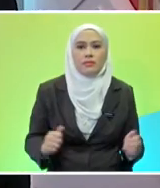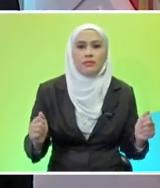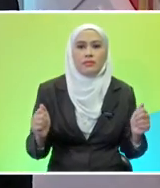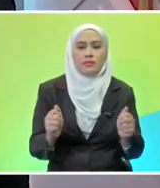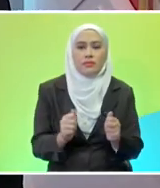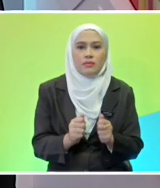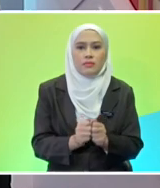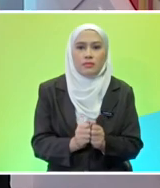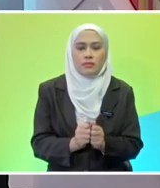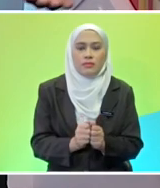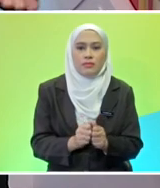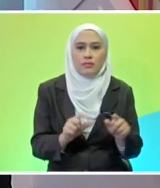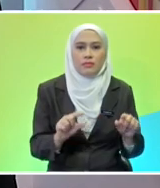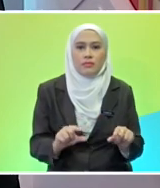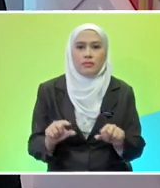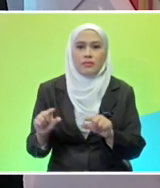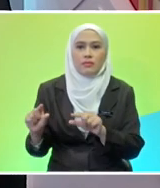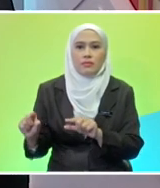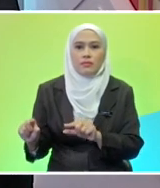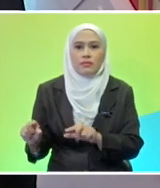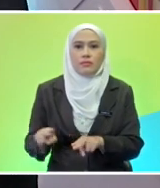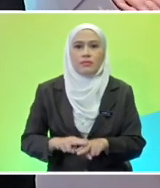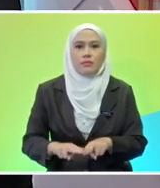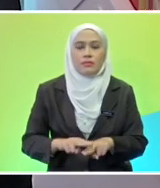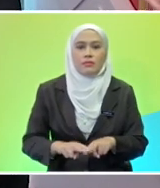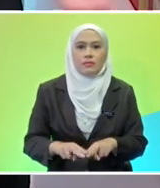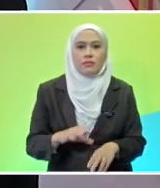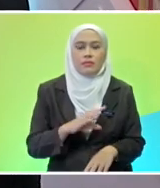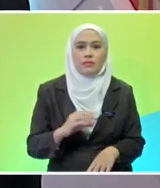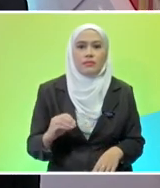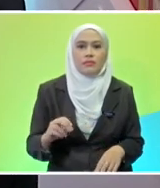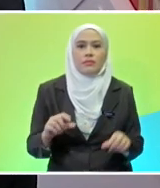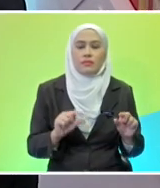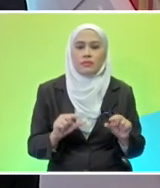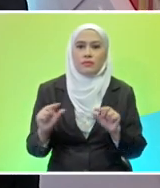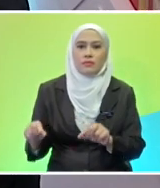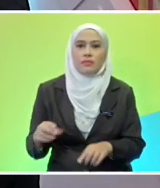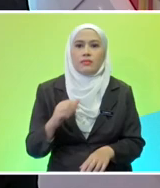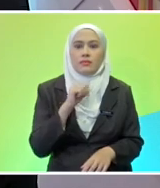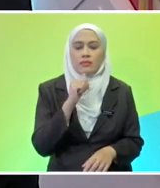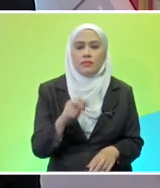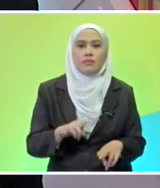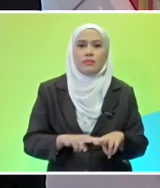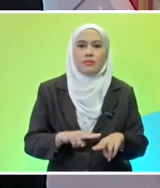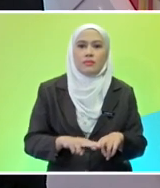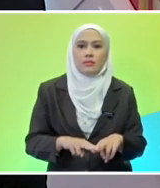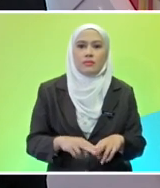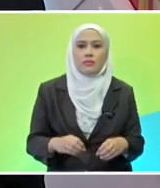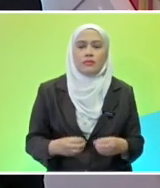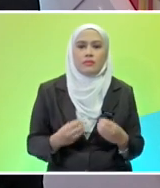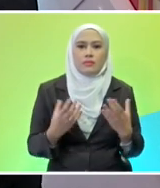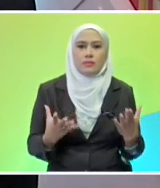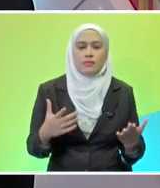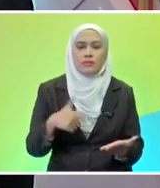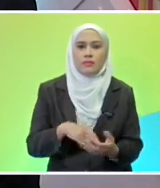antara pergerakan lokomotor, pergerakan bukan lokomotor dan macam-macam lagi. Sebab kreativiti estetika ni